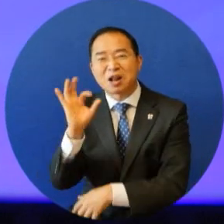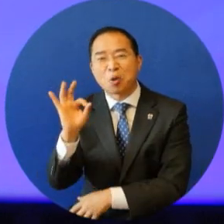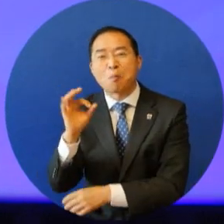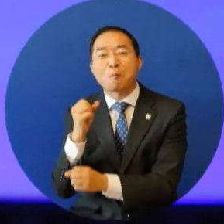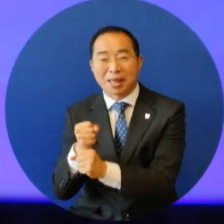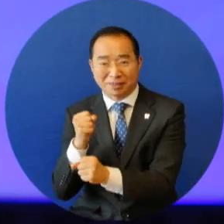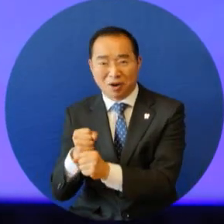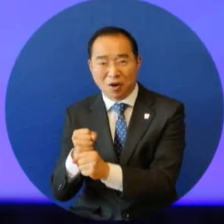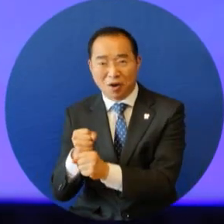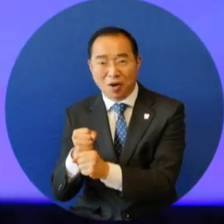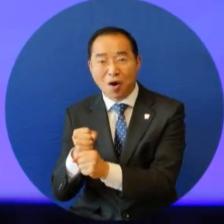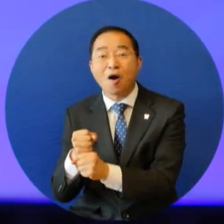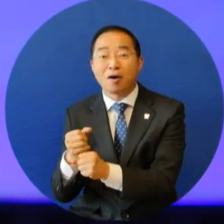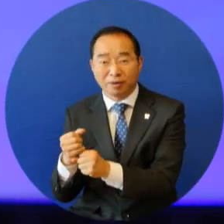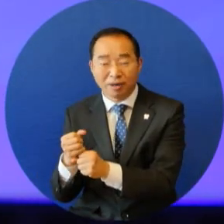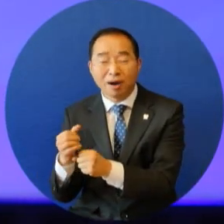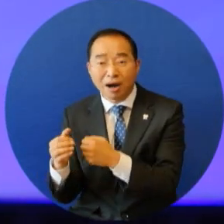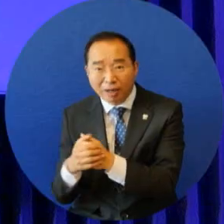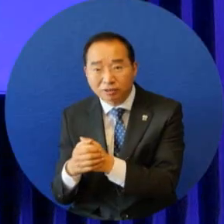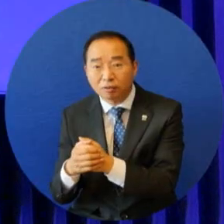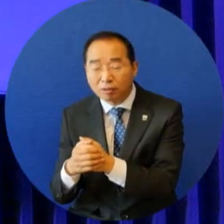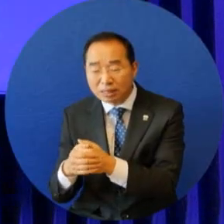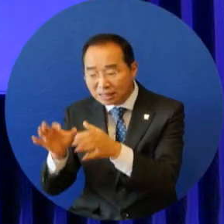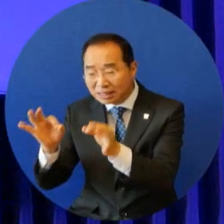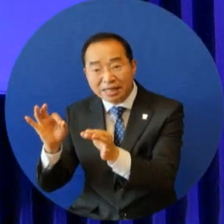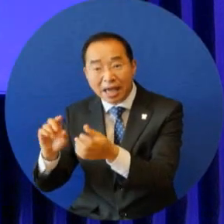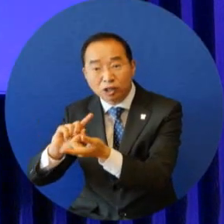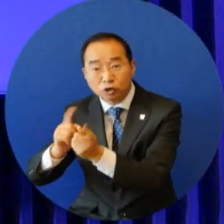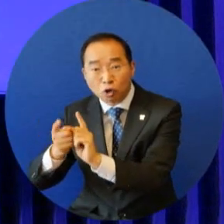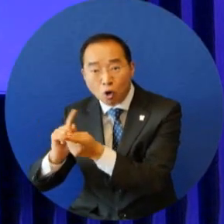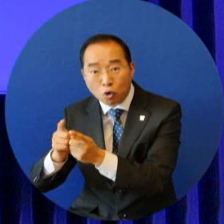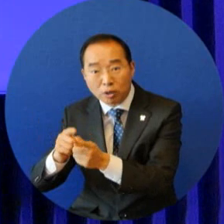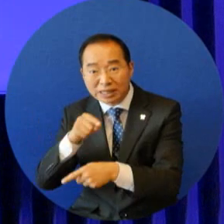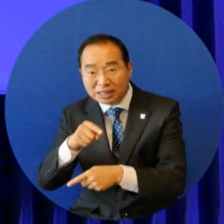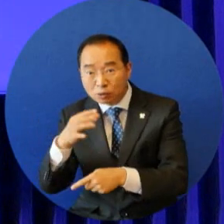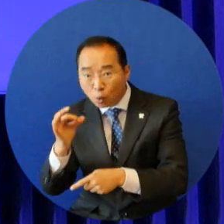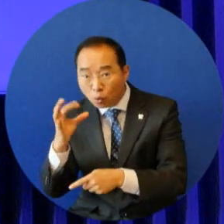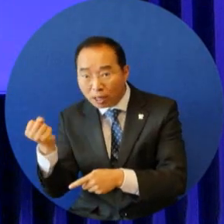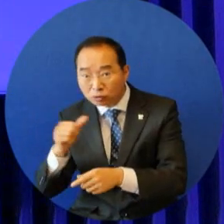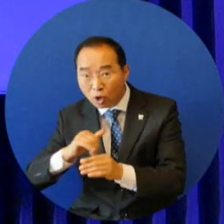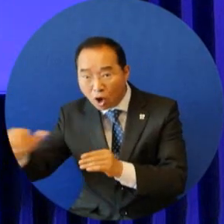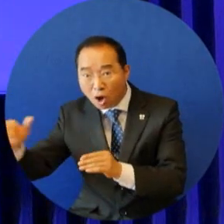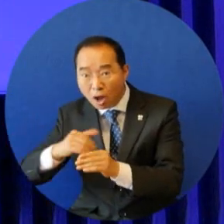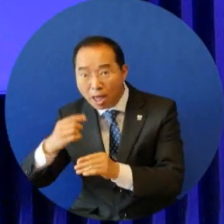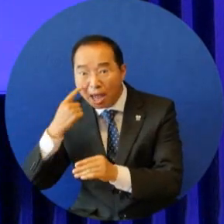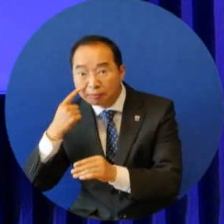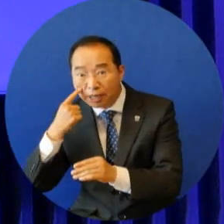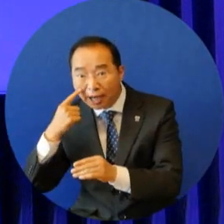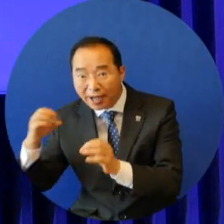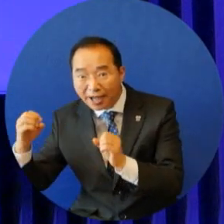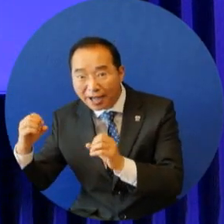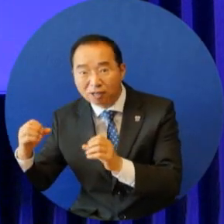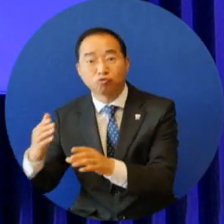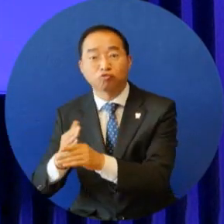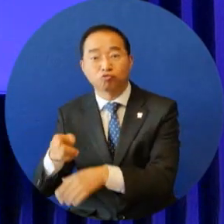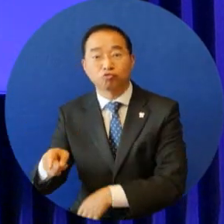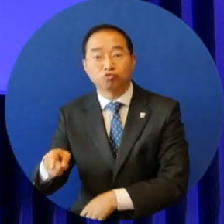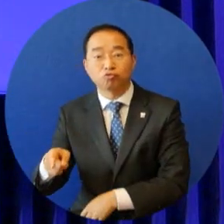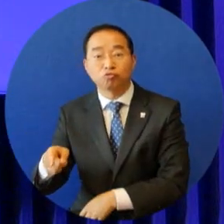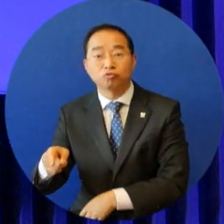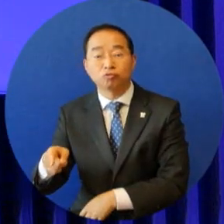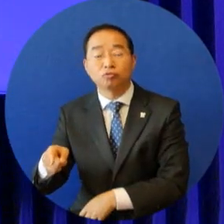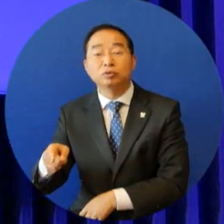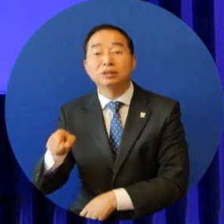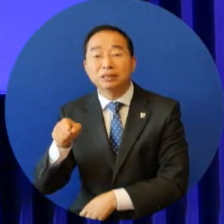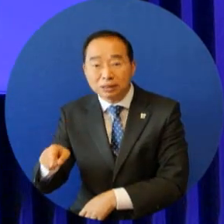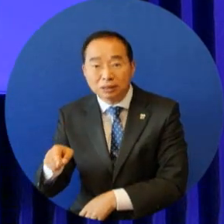JP모건 코인을 만들었어요. 이 스테이블 코인. 그래서 은행권 간에는 이걸로 송금을 하자라고